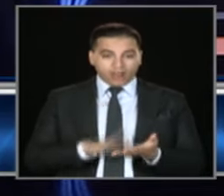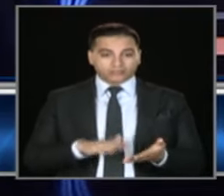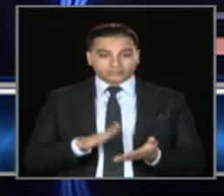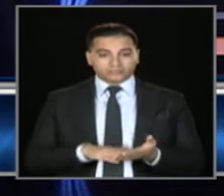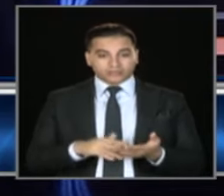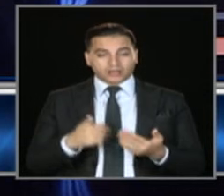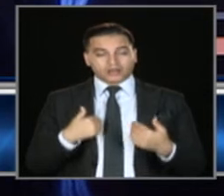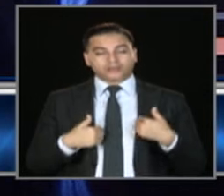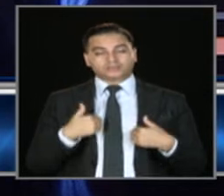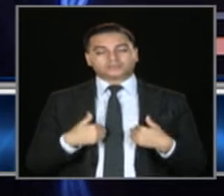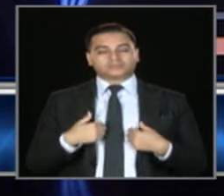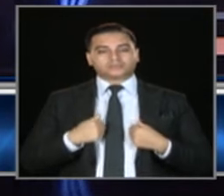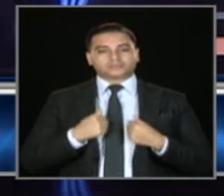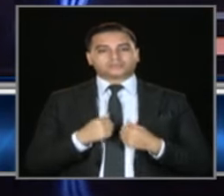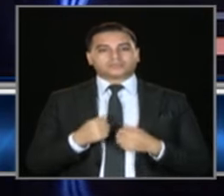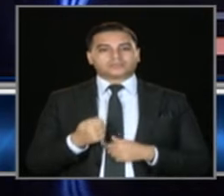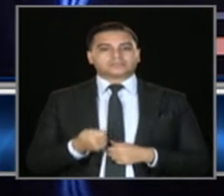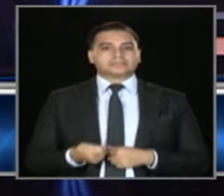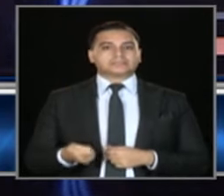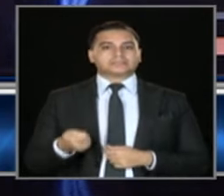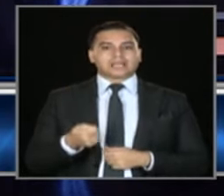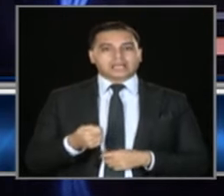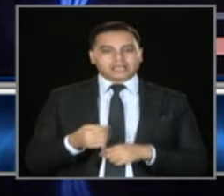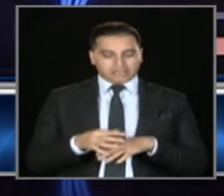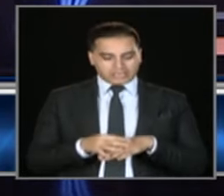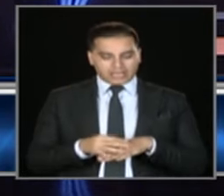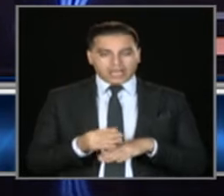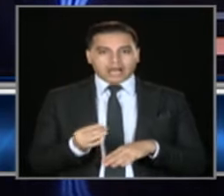أعراضه ارتخاء المفاصل وتمدد الجلد